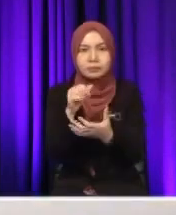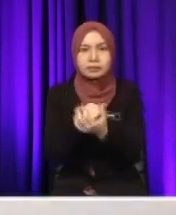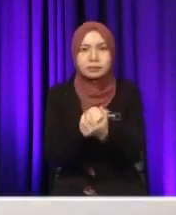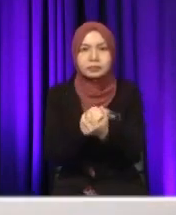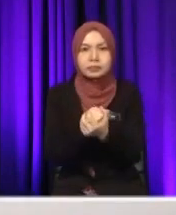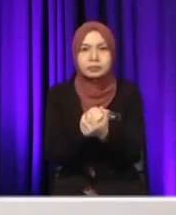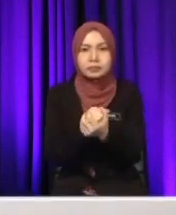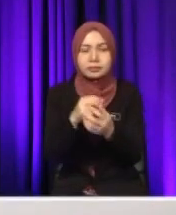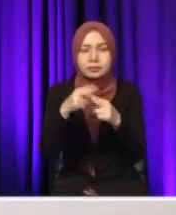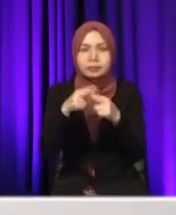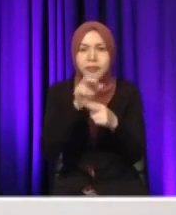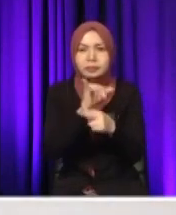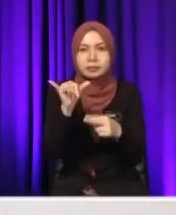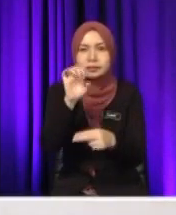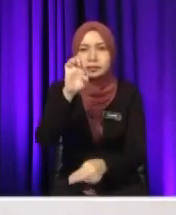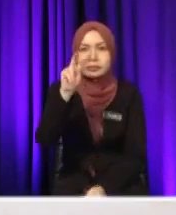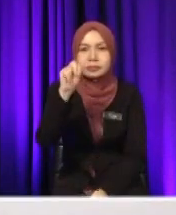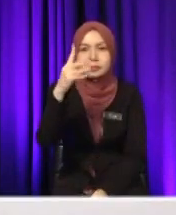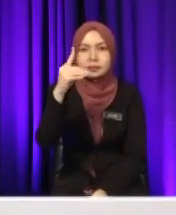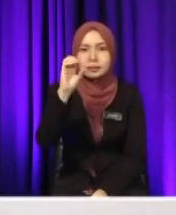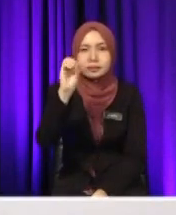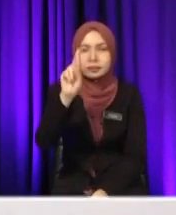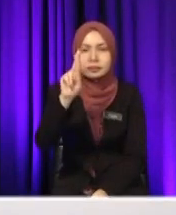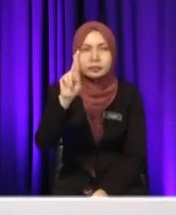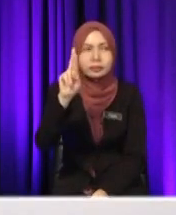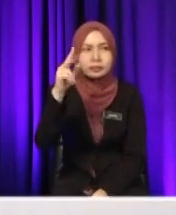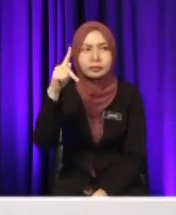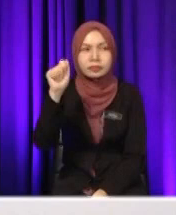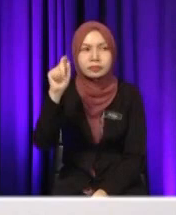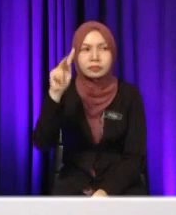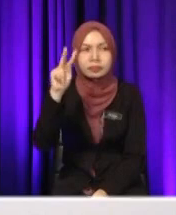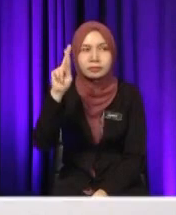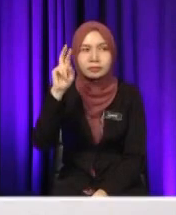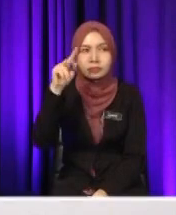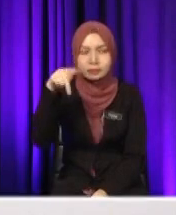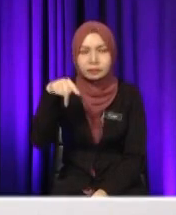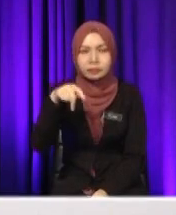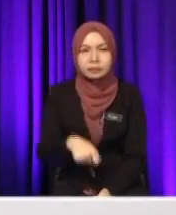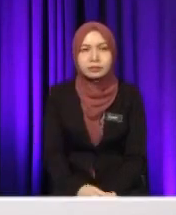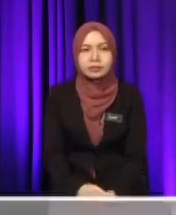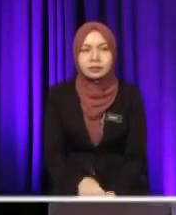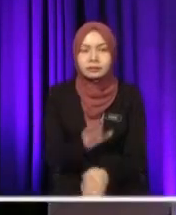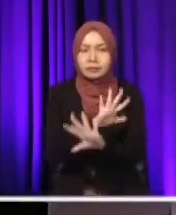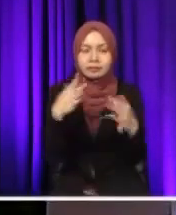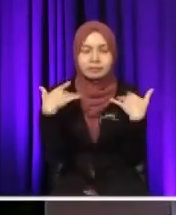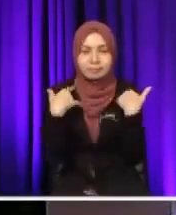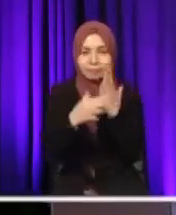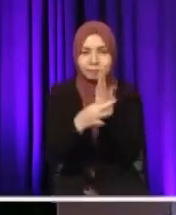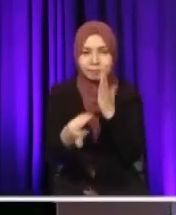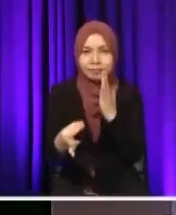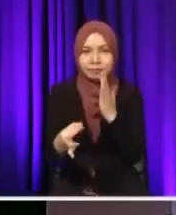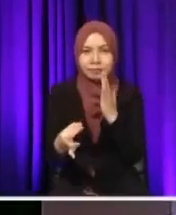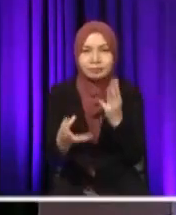sebagai endokarp ataupun tempurung. Tidak mengandungi minyak. Biasanya kita gunakan sebagai mungkin